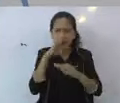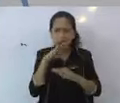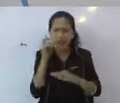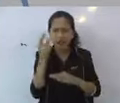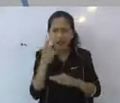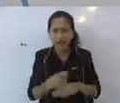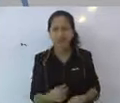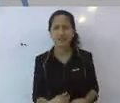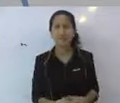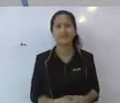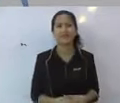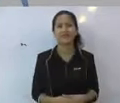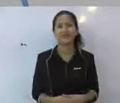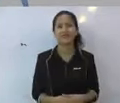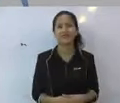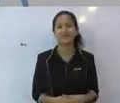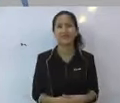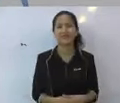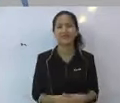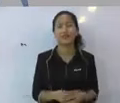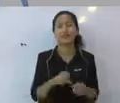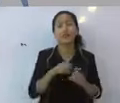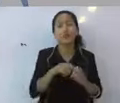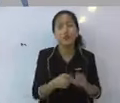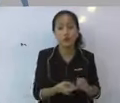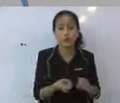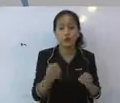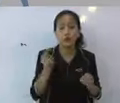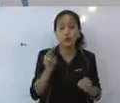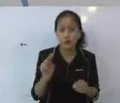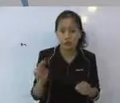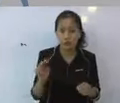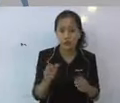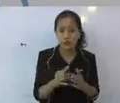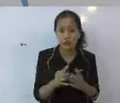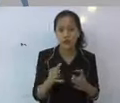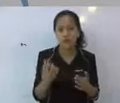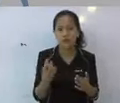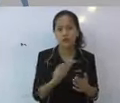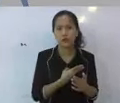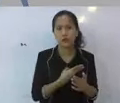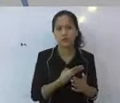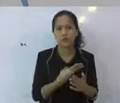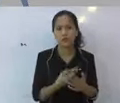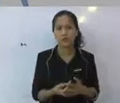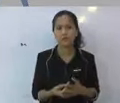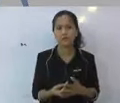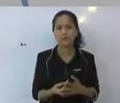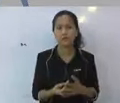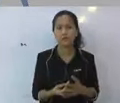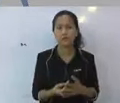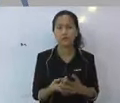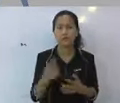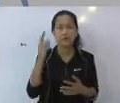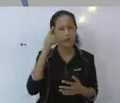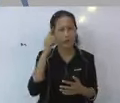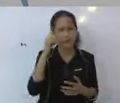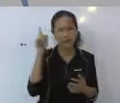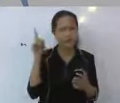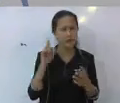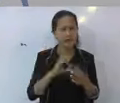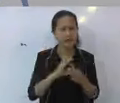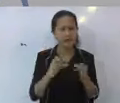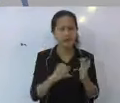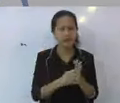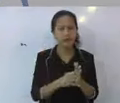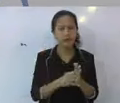garlic. Oo. Kaya dapat po nating ano 'yan, dapat po nating pag-isipan po 'yan, mga kapatid.